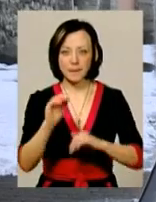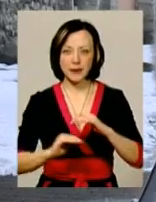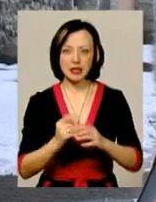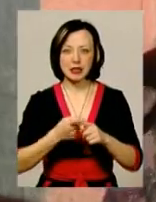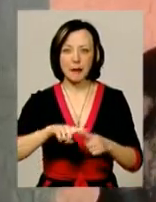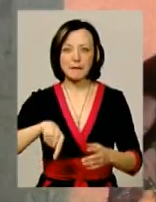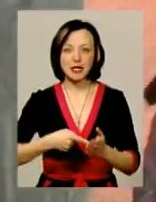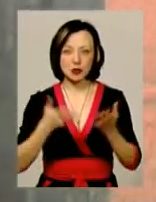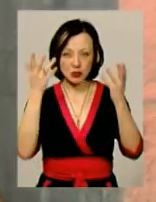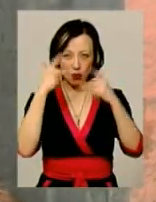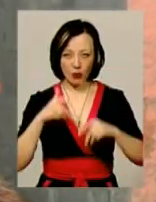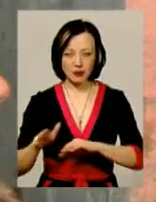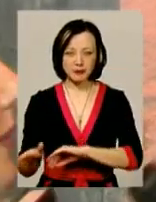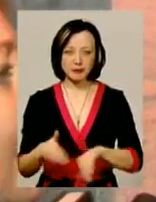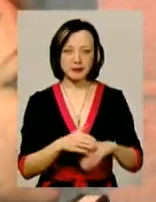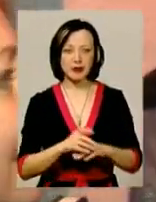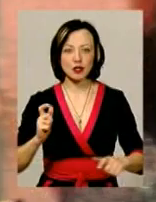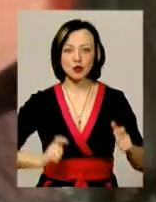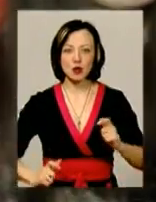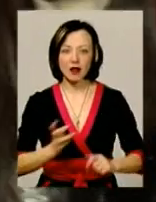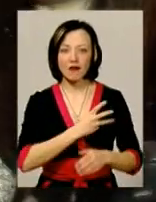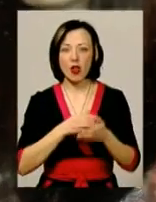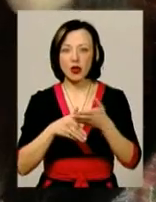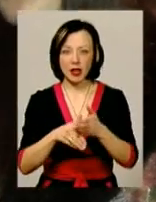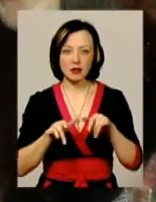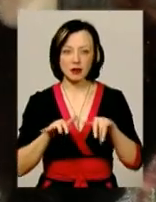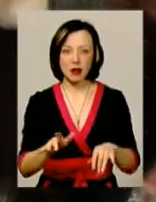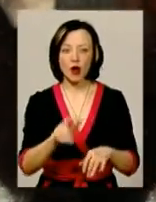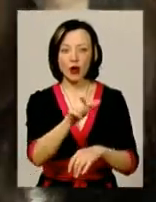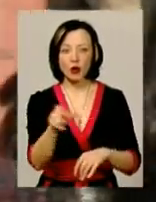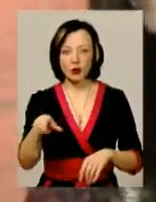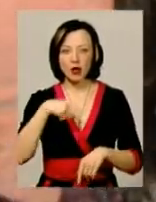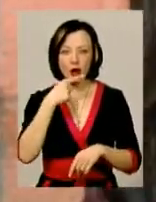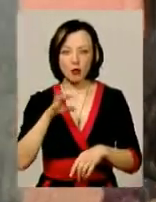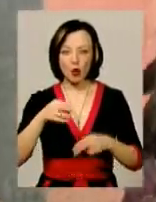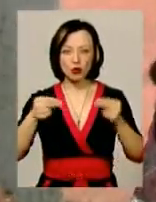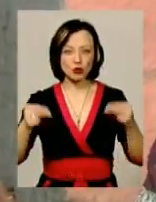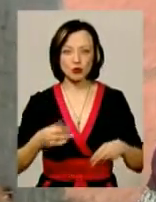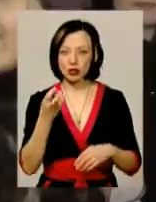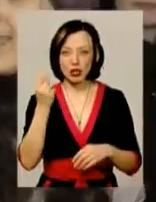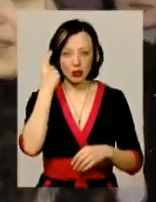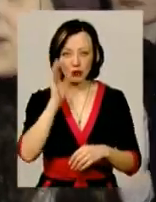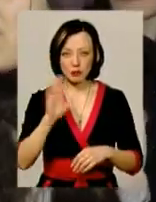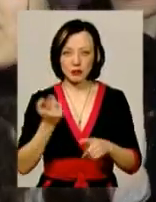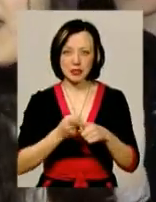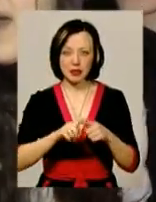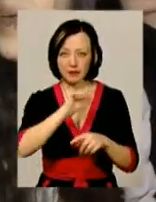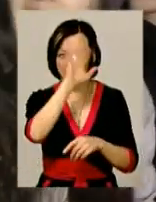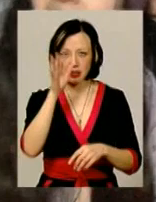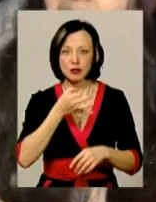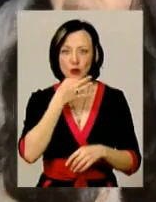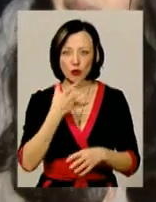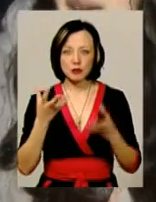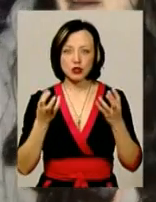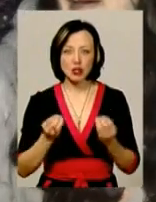місто закоханих. Студенти Марійка, Сашко – волонтери на церемонії. Молоді люди запевняють, що про шлюб ще не замислювалися. Але це весілля їм сподобалося